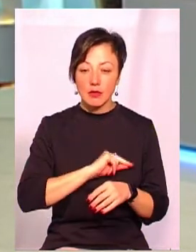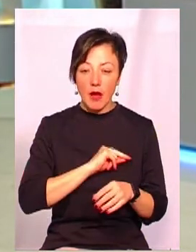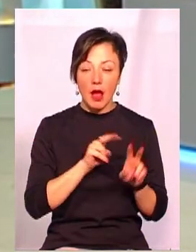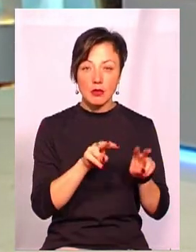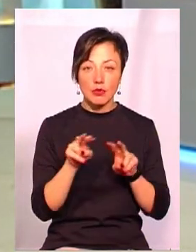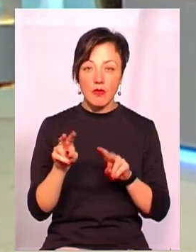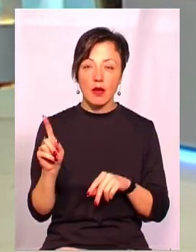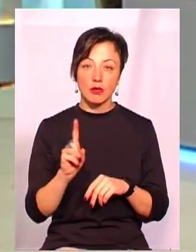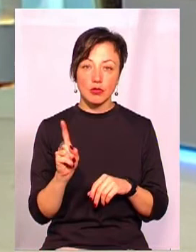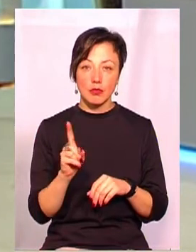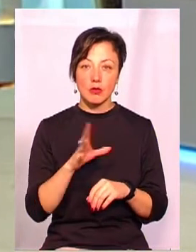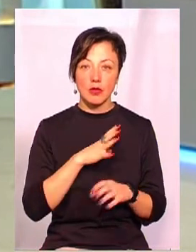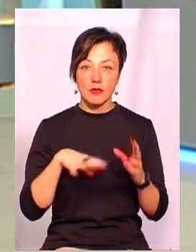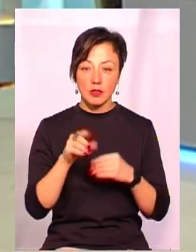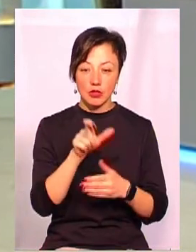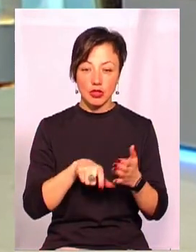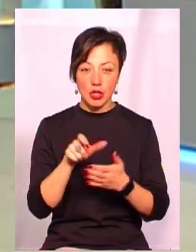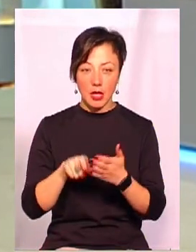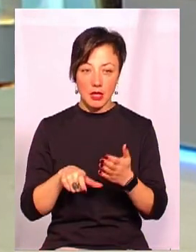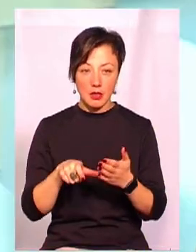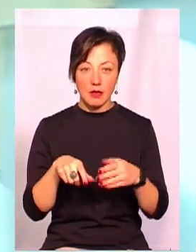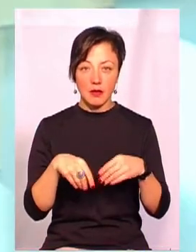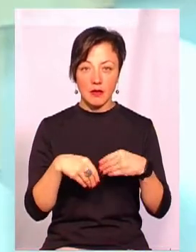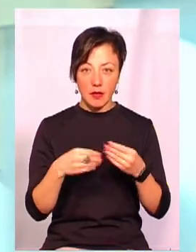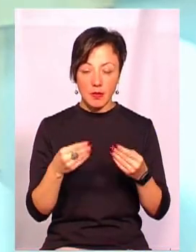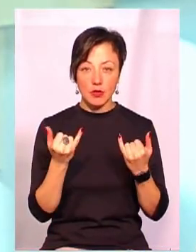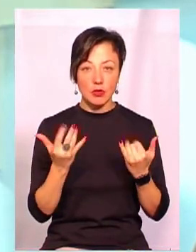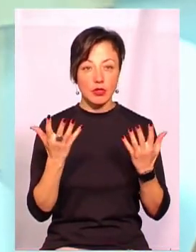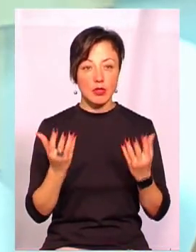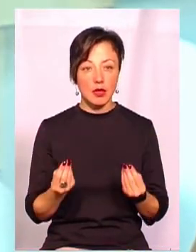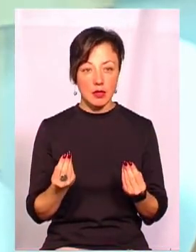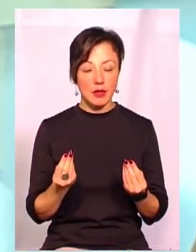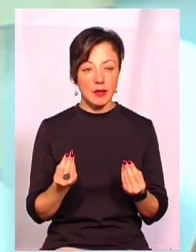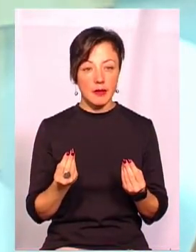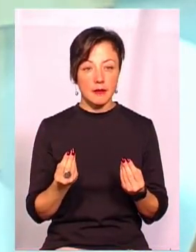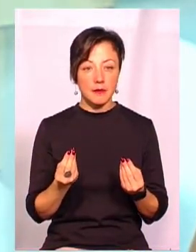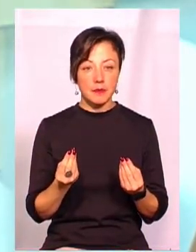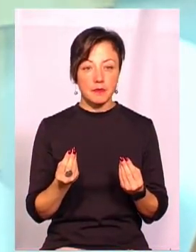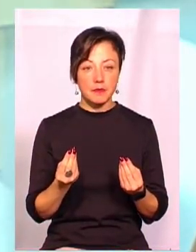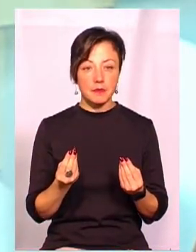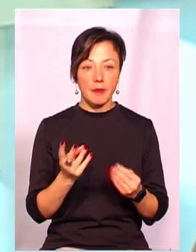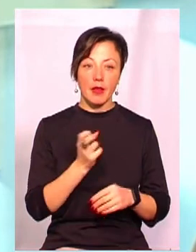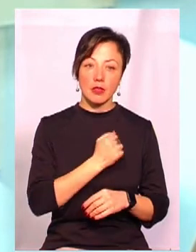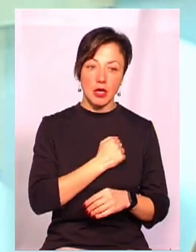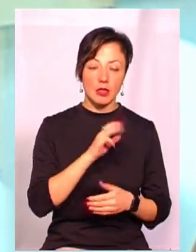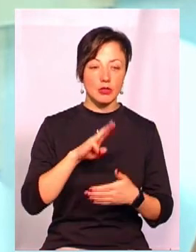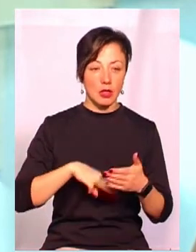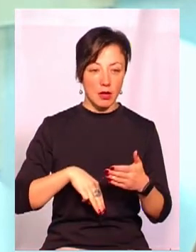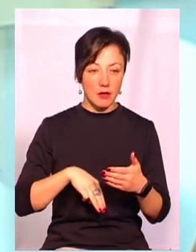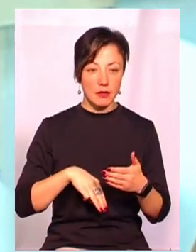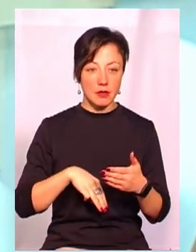слідкувати за тим, аби були всі чеки вибиті. Тому що на сьогоднішній день, на жаль,